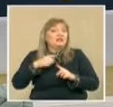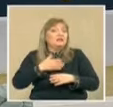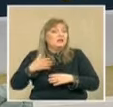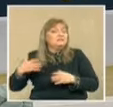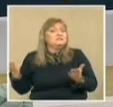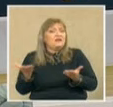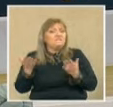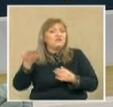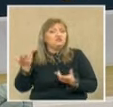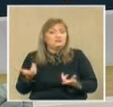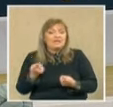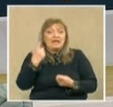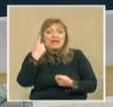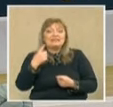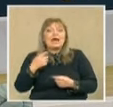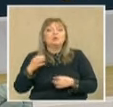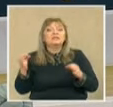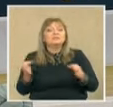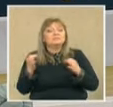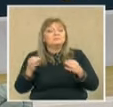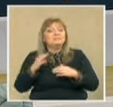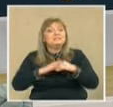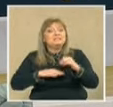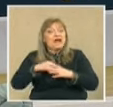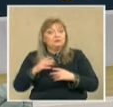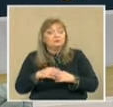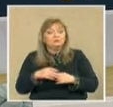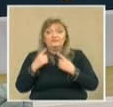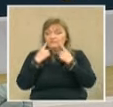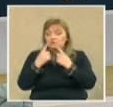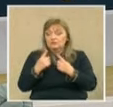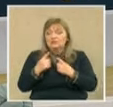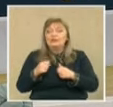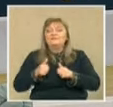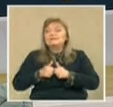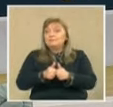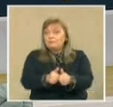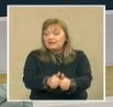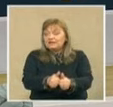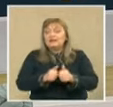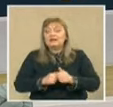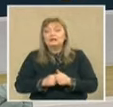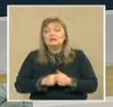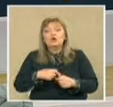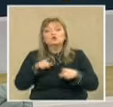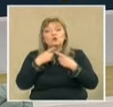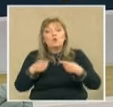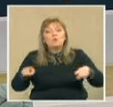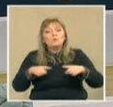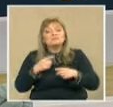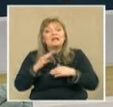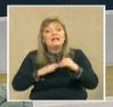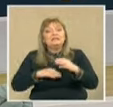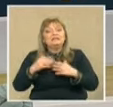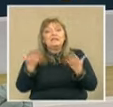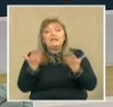стана една от специалностите или няколко от визуалните специалности да си партнират с музикалните специалности.